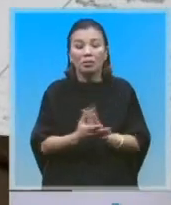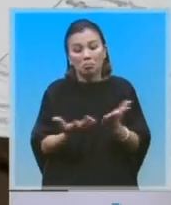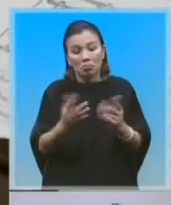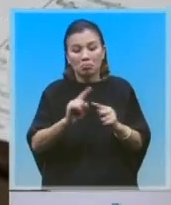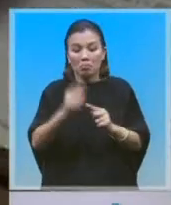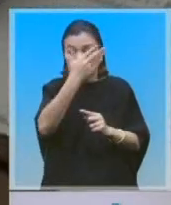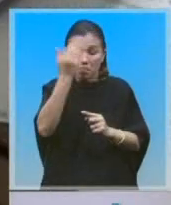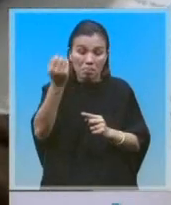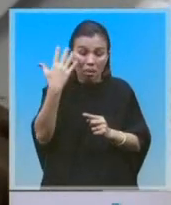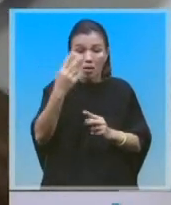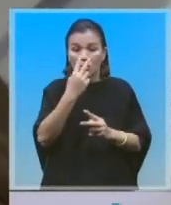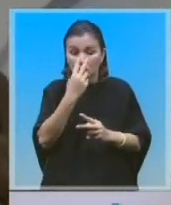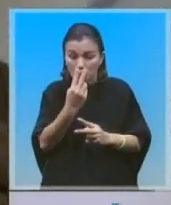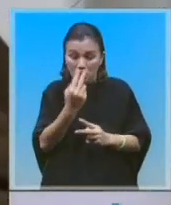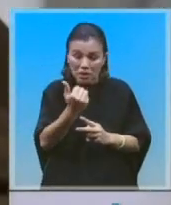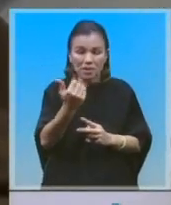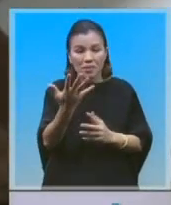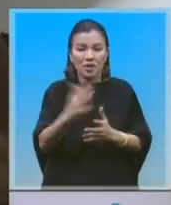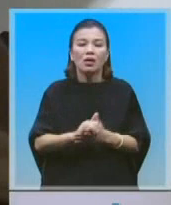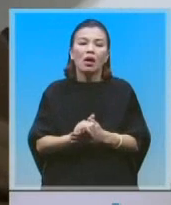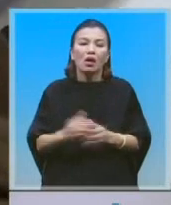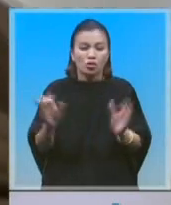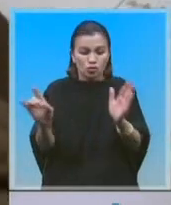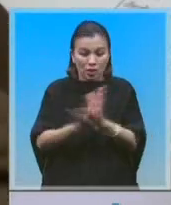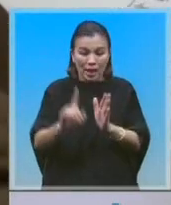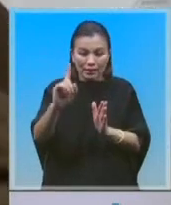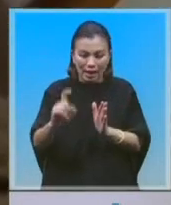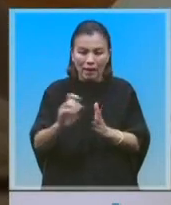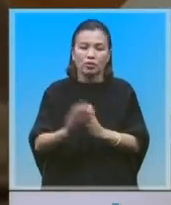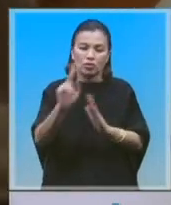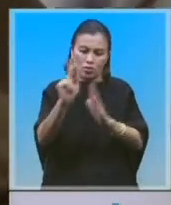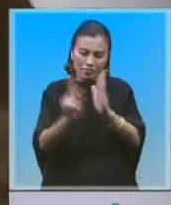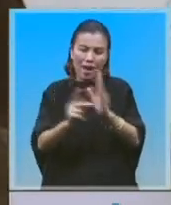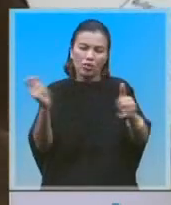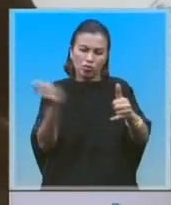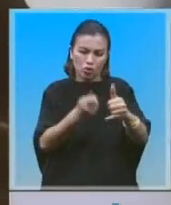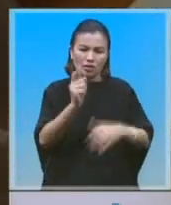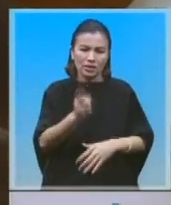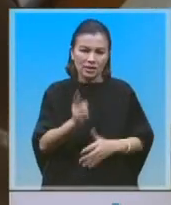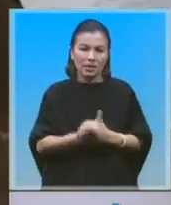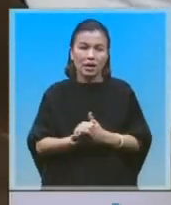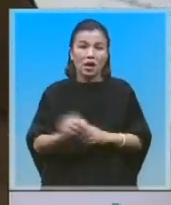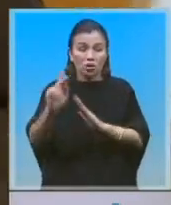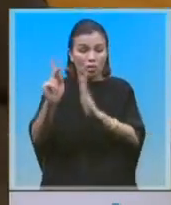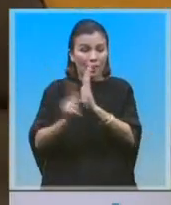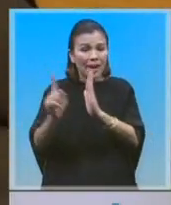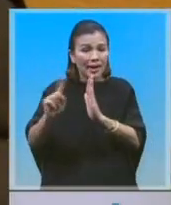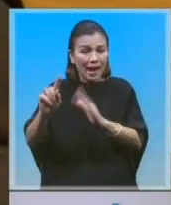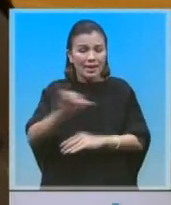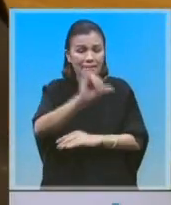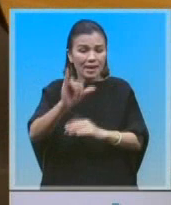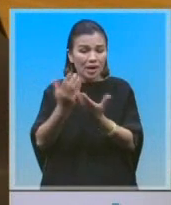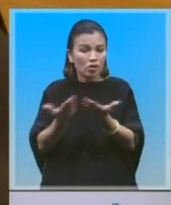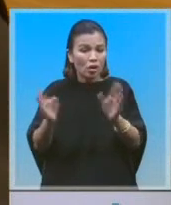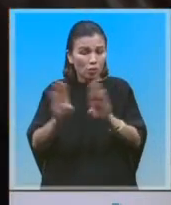ได้รับอันตรายแก่กายหรือเสียชีวิตจะแจ้งความดำเนินคดีทันทีส่วนคดีความทางแพ่งก็จะเป็นเรื่องของญาติผู้เสียหายจะเข้าแจ้ง